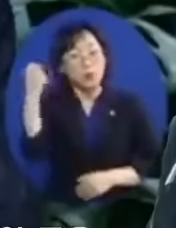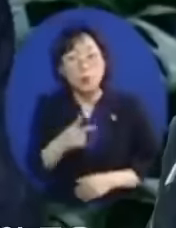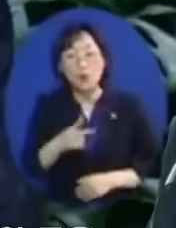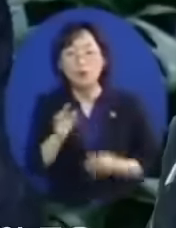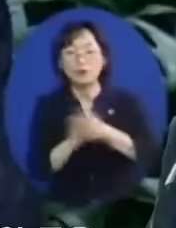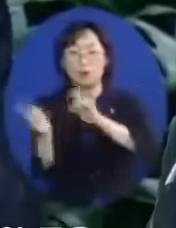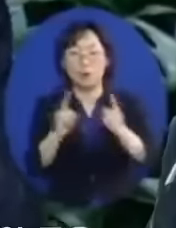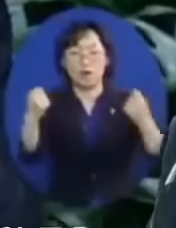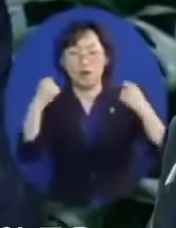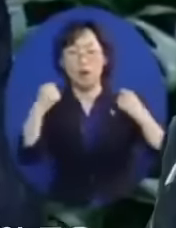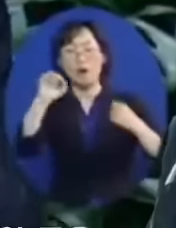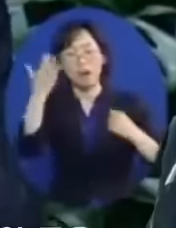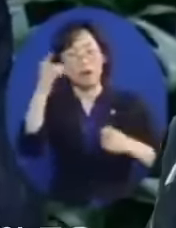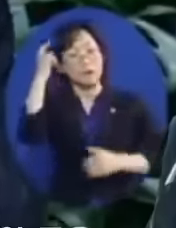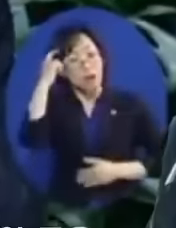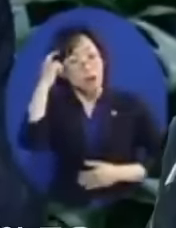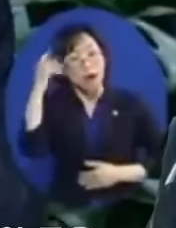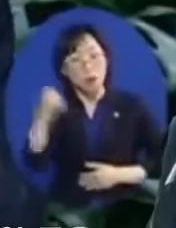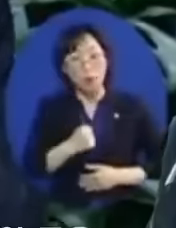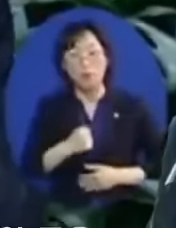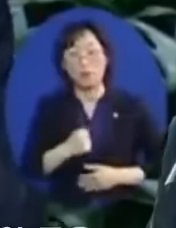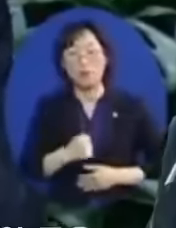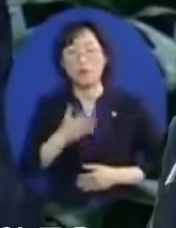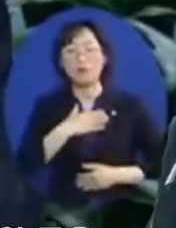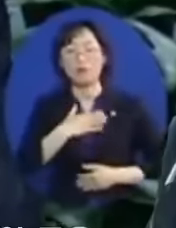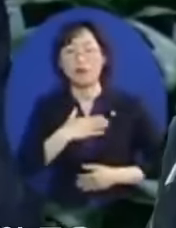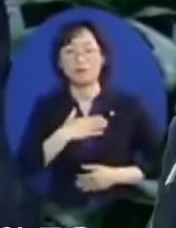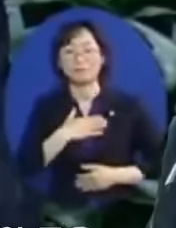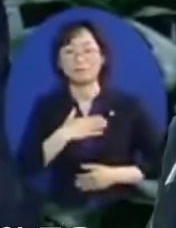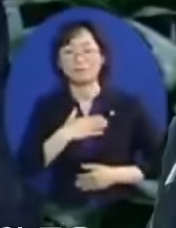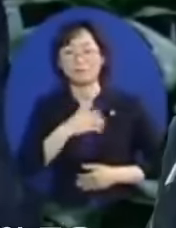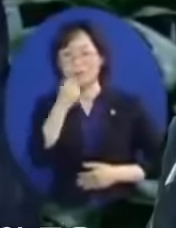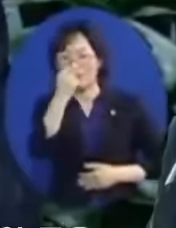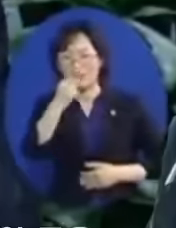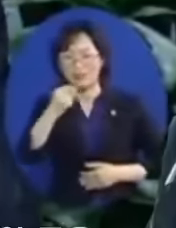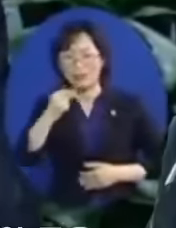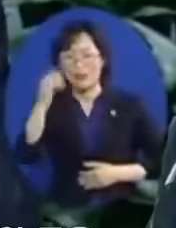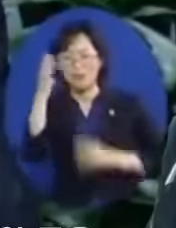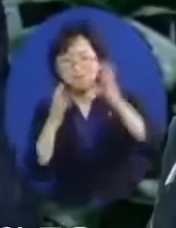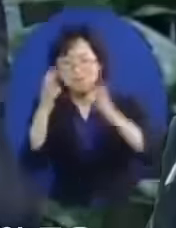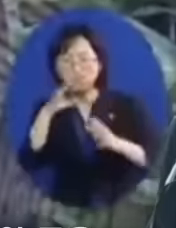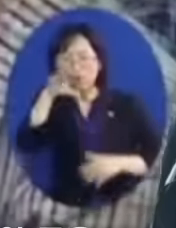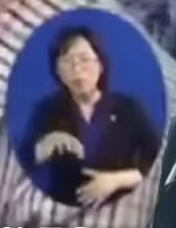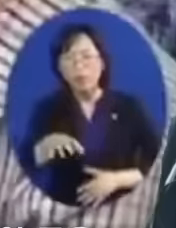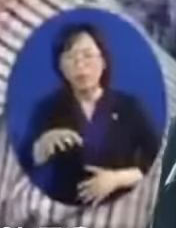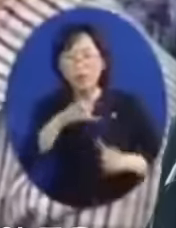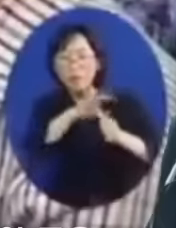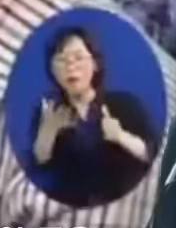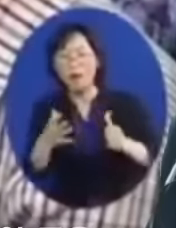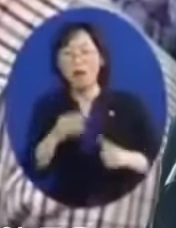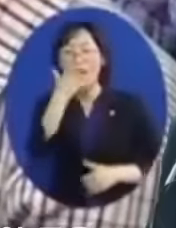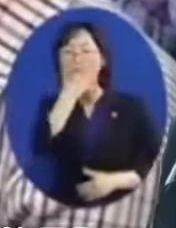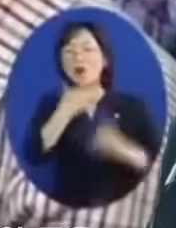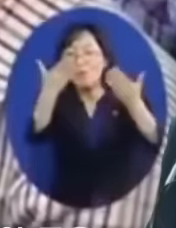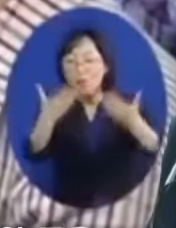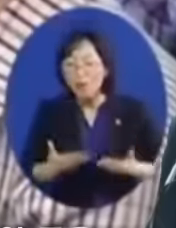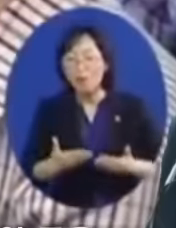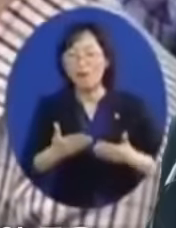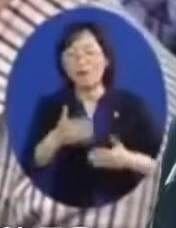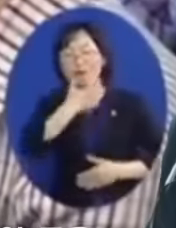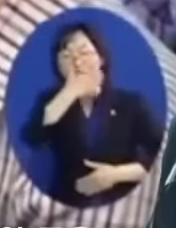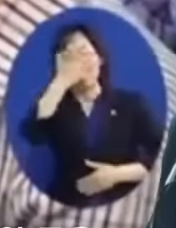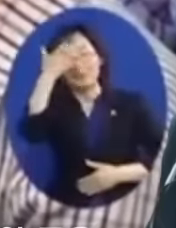치료받아 건강하게 되는 것을 상상하고 내가 가시와 은극해서 해방되고 아브라함의 복을 받는 모습을